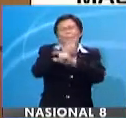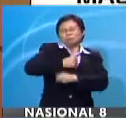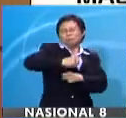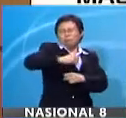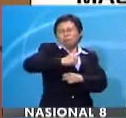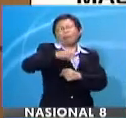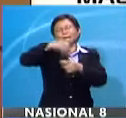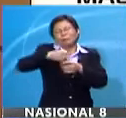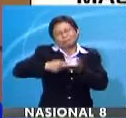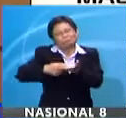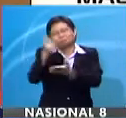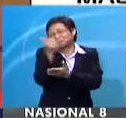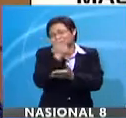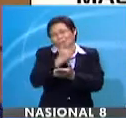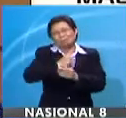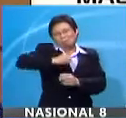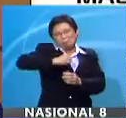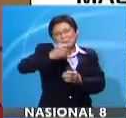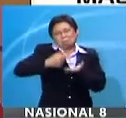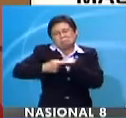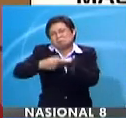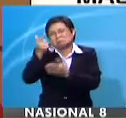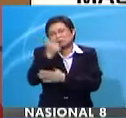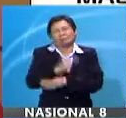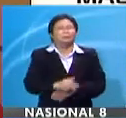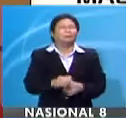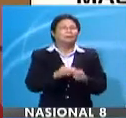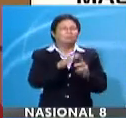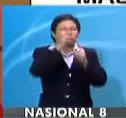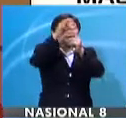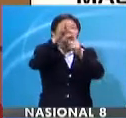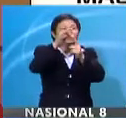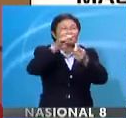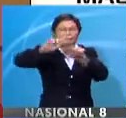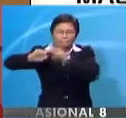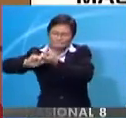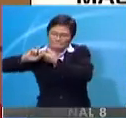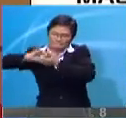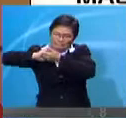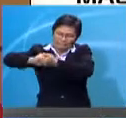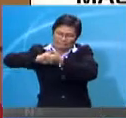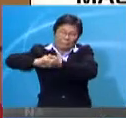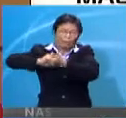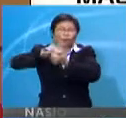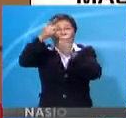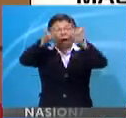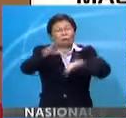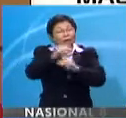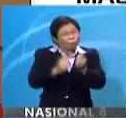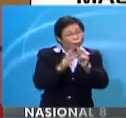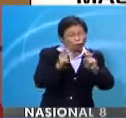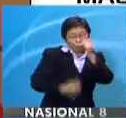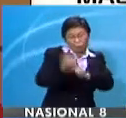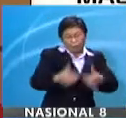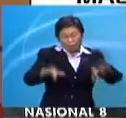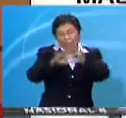a very strategic partnership for ASEAN and very important to ASEAN. And we also believe that ASEAN is